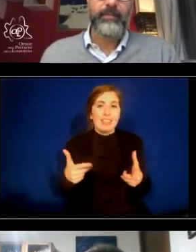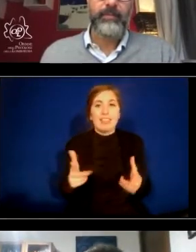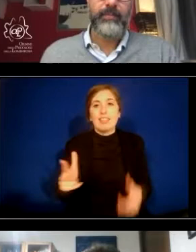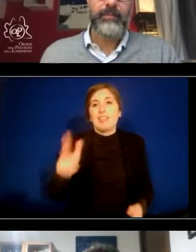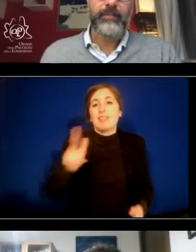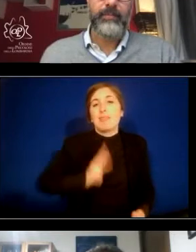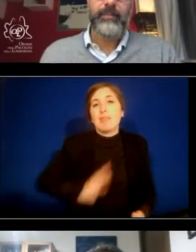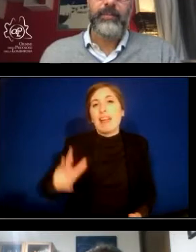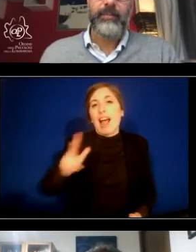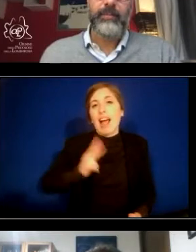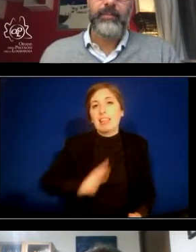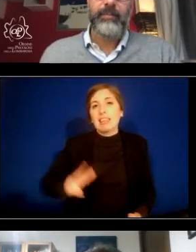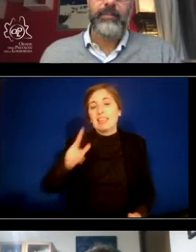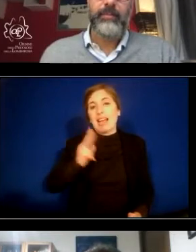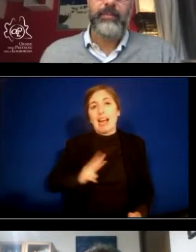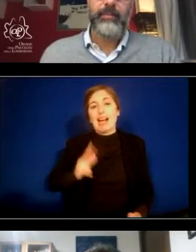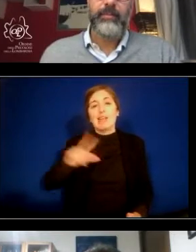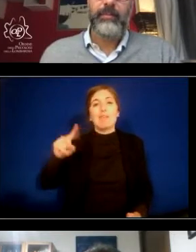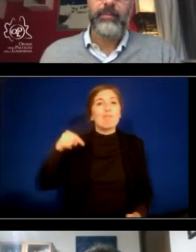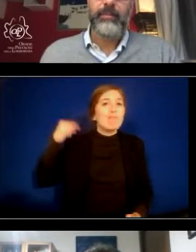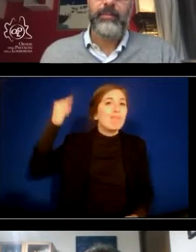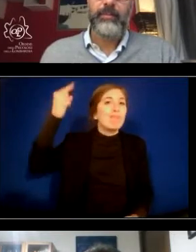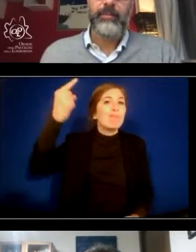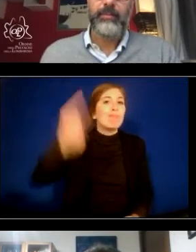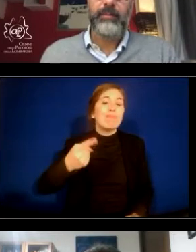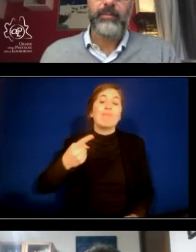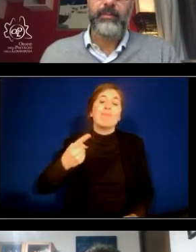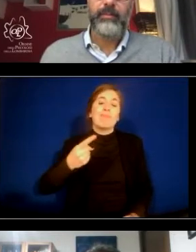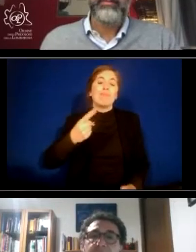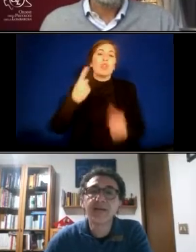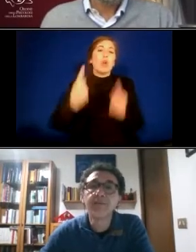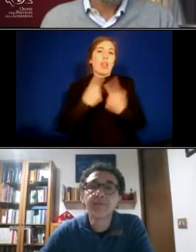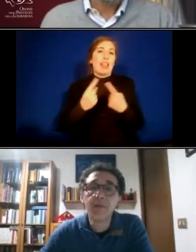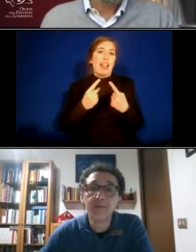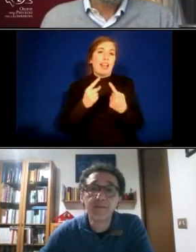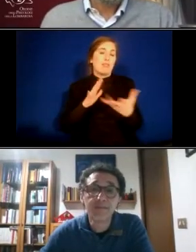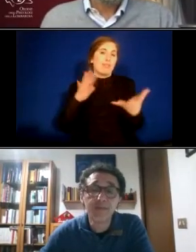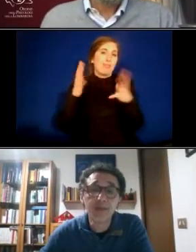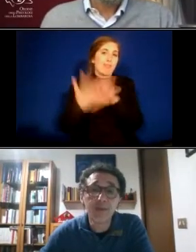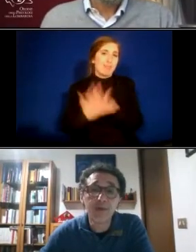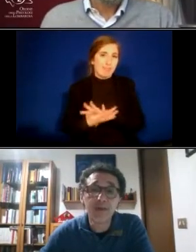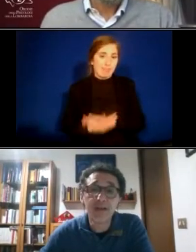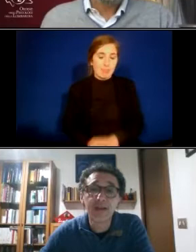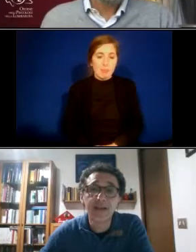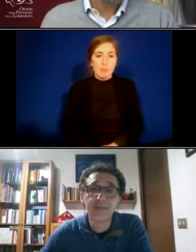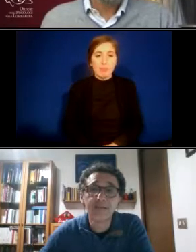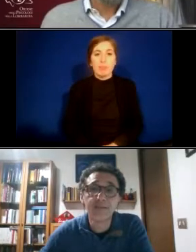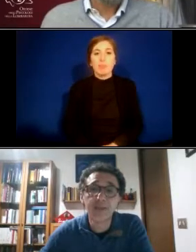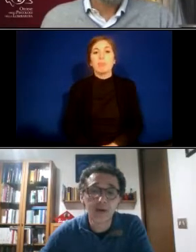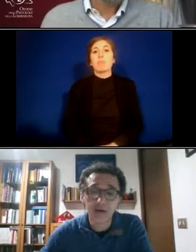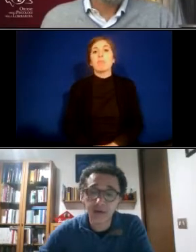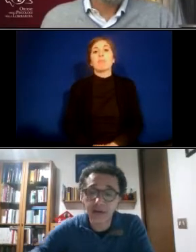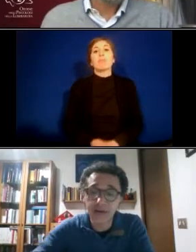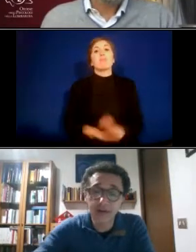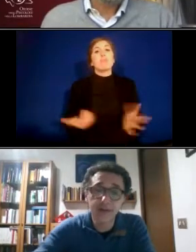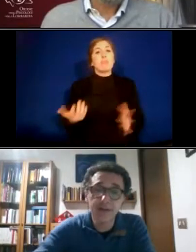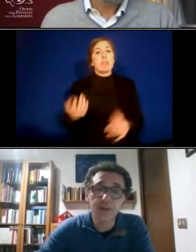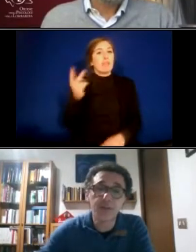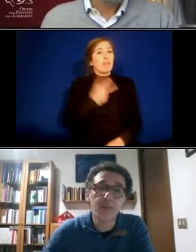insomma, si ritorni in un contesto altro, ecco, diciamo così. Mi sembra importante,